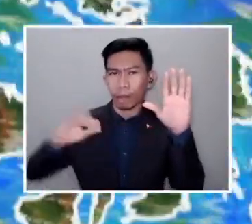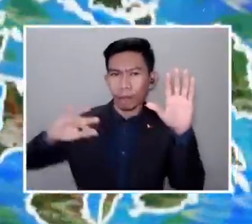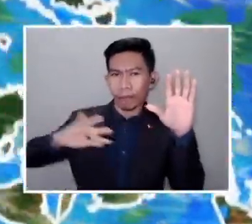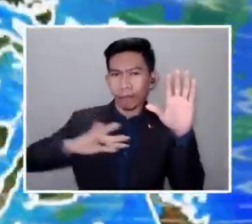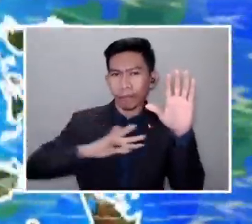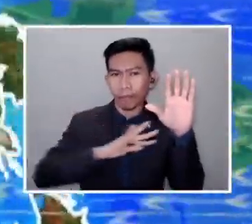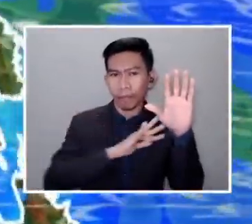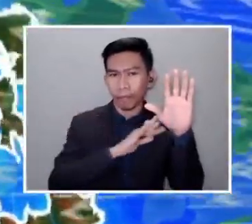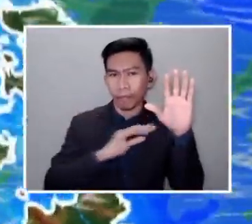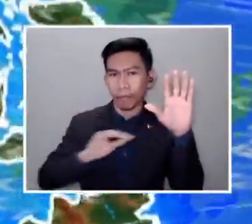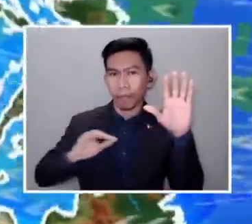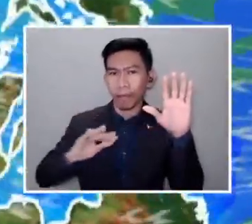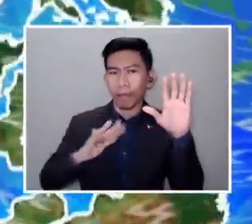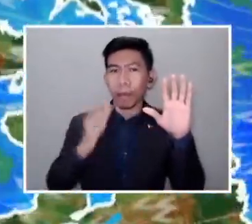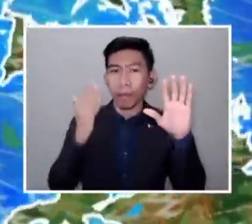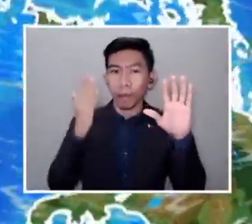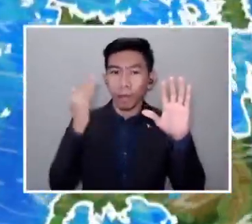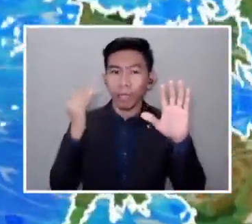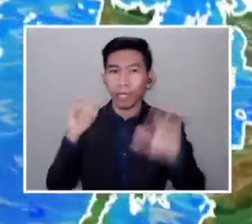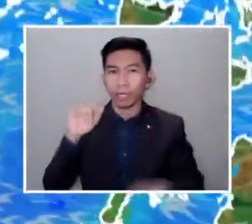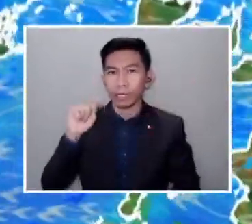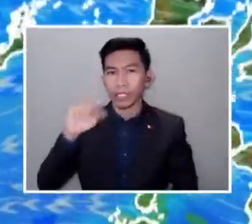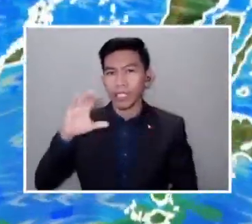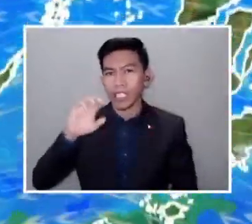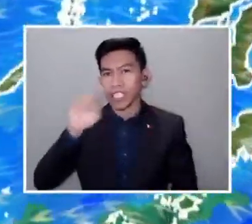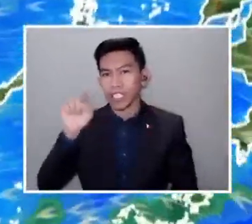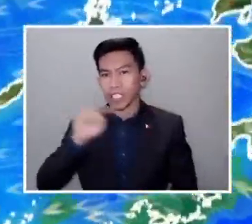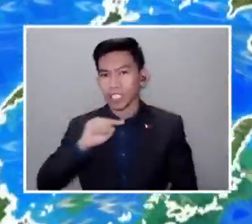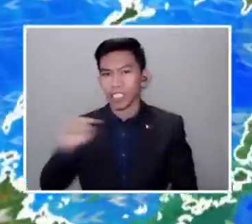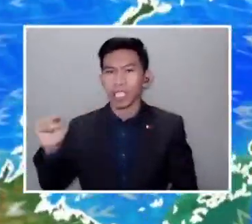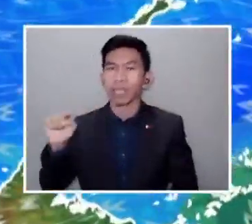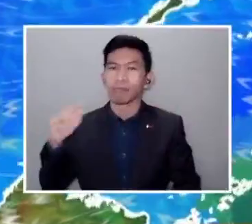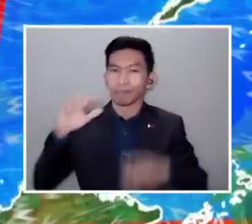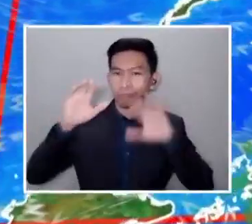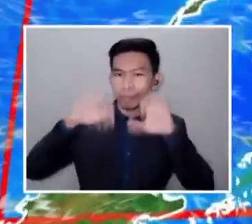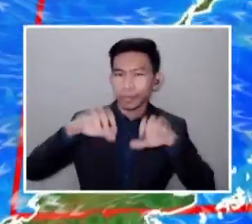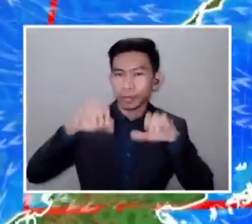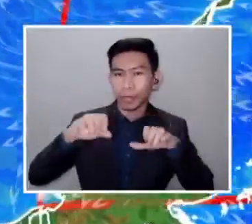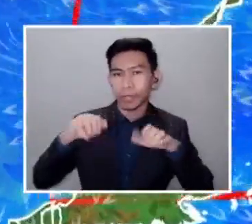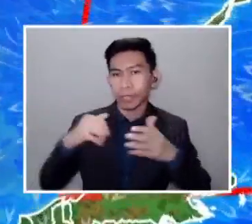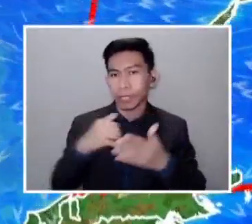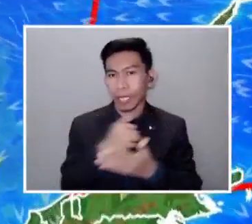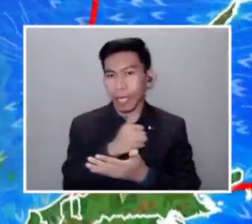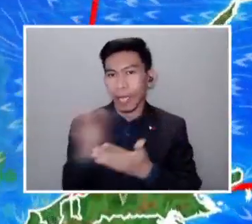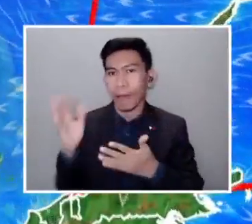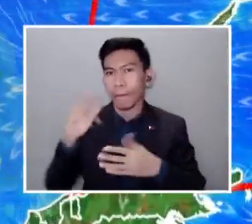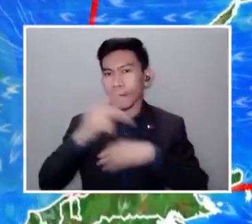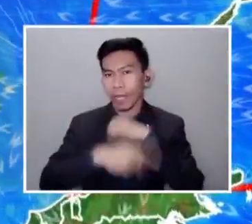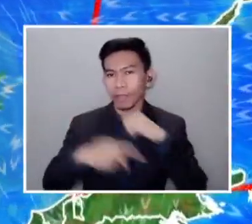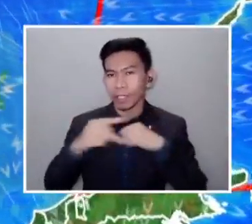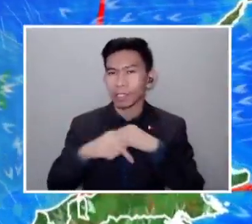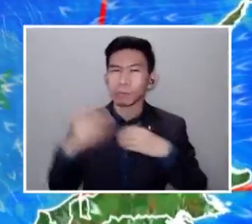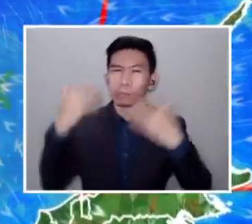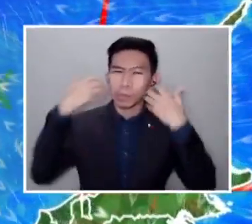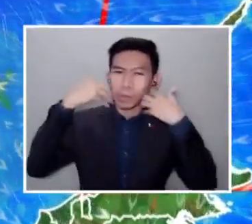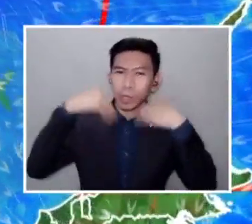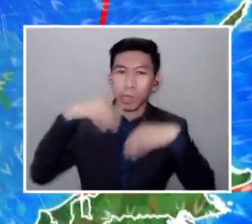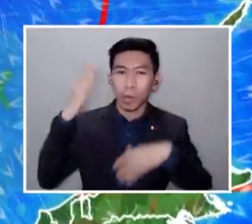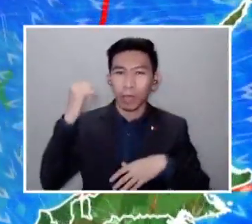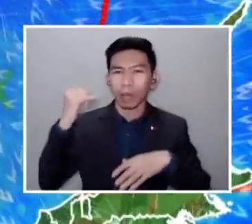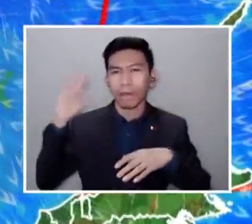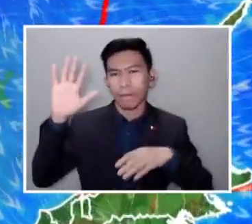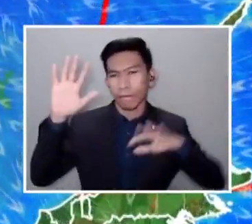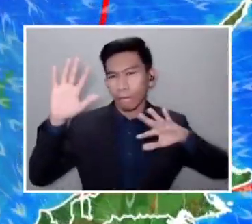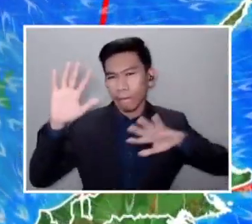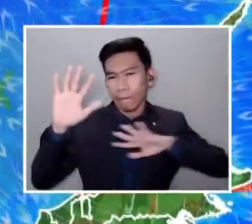Convergence Zone o ITZZ. Mainit naman po at maalinsangan sa ibang bahagi ng bansa dahil sa easterlies. Samantala, bukas